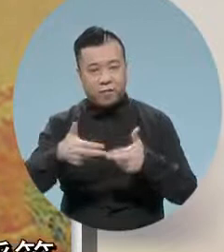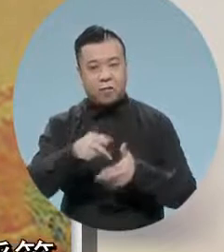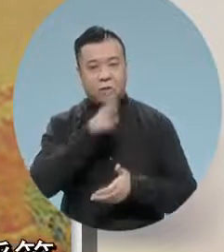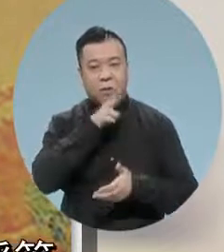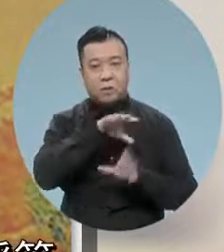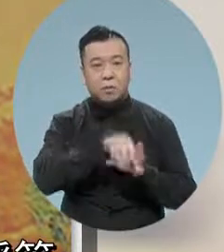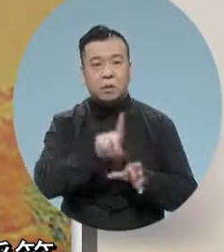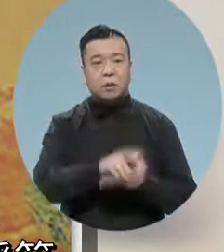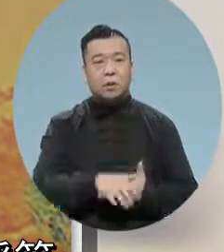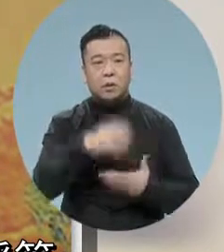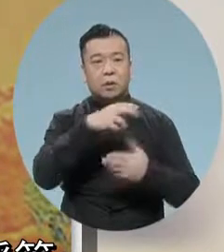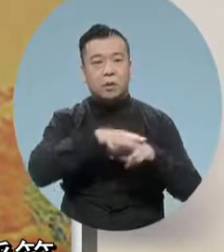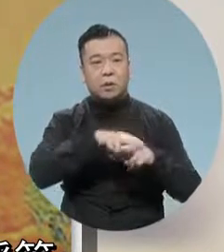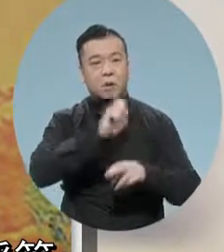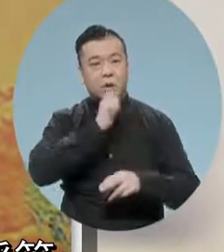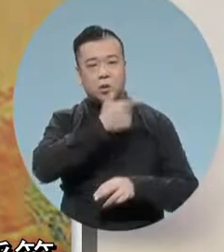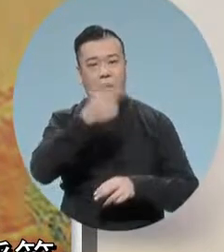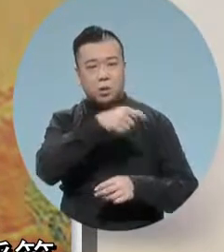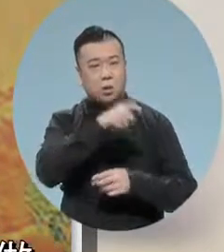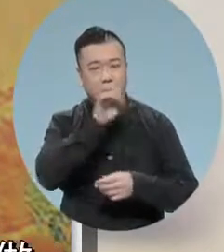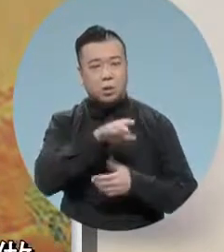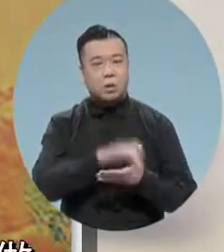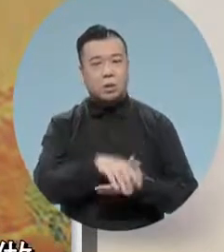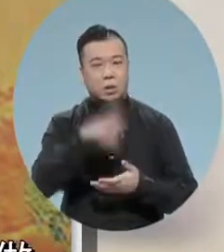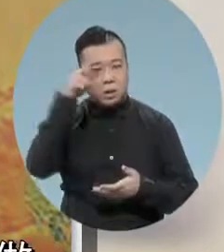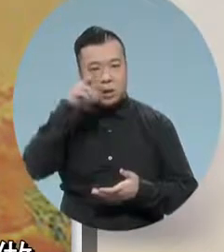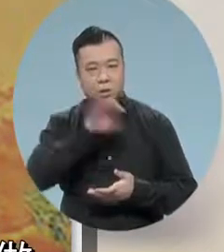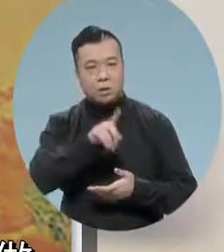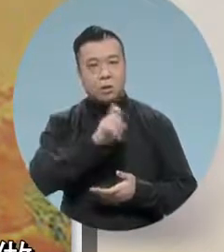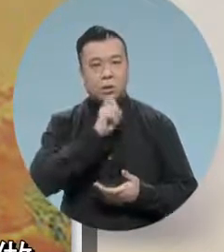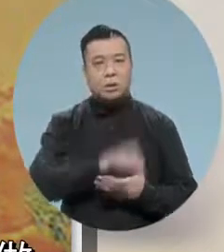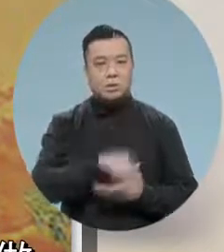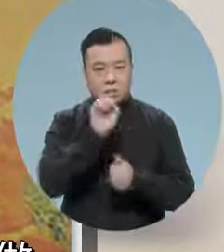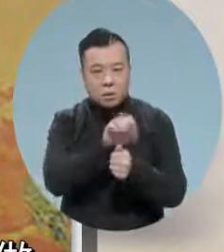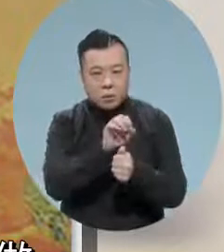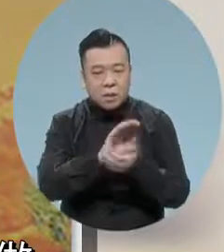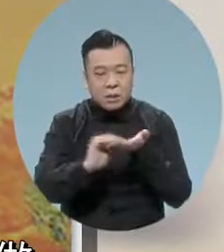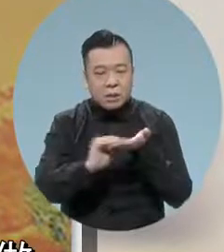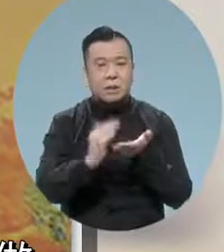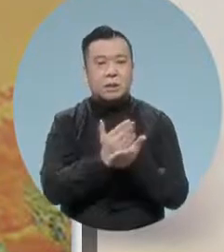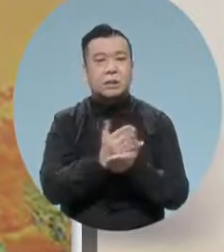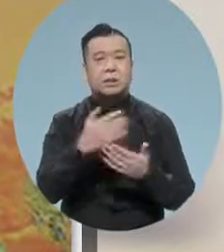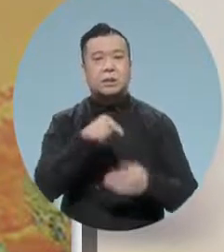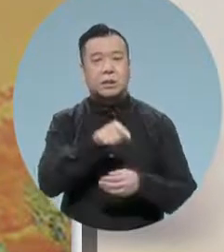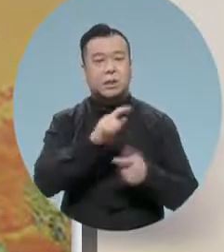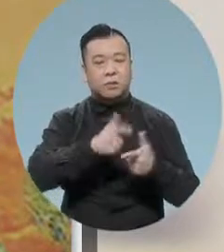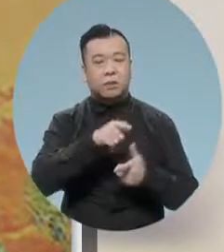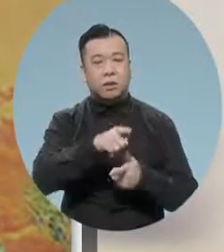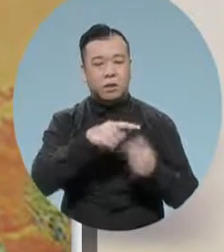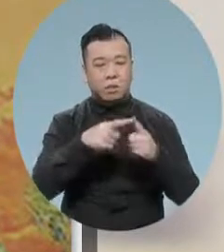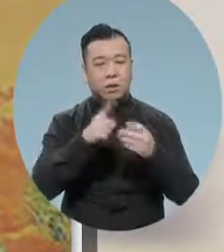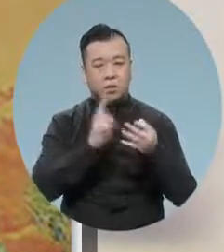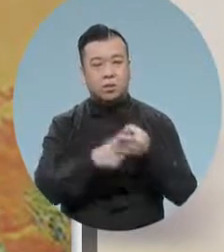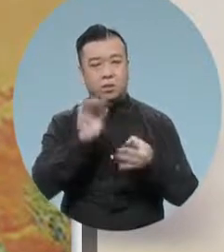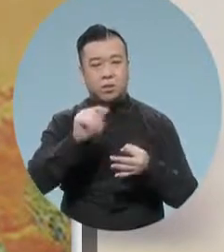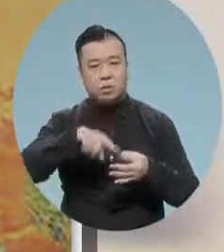包括例如內地很多的學者，例如黃少光教授等等經常講的諮詢式民主等等的模式去做，其實民主亦都可以